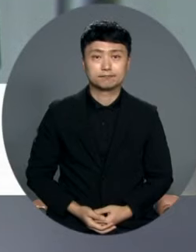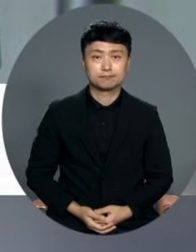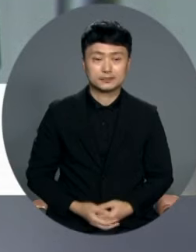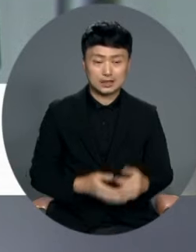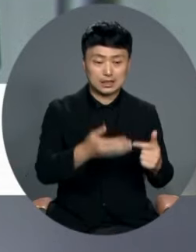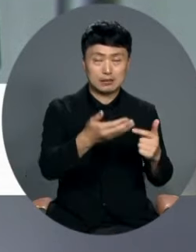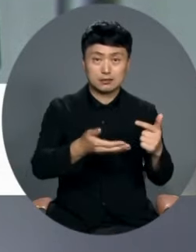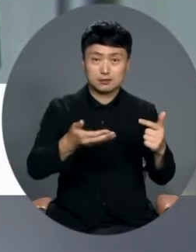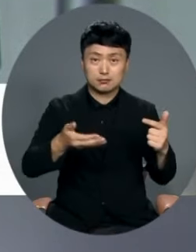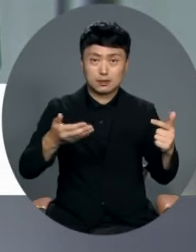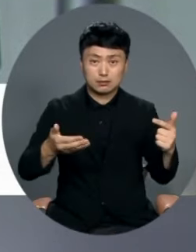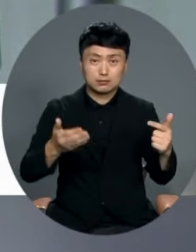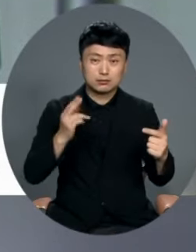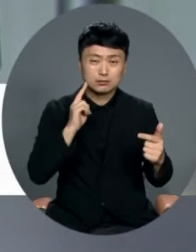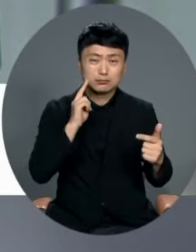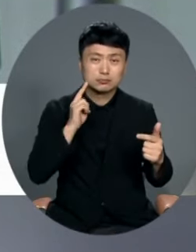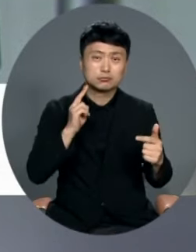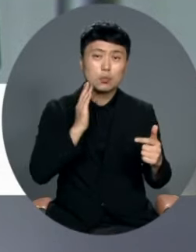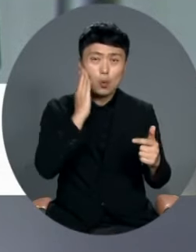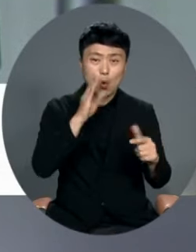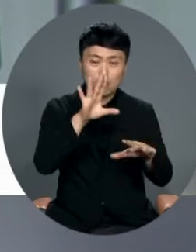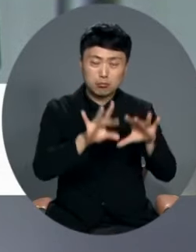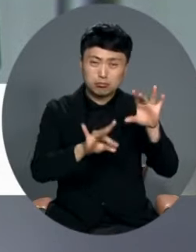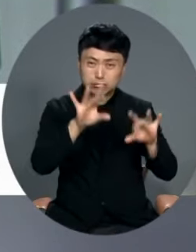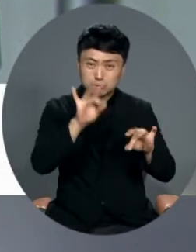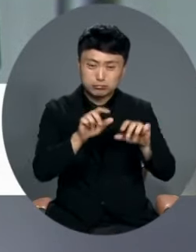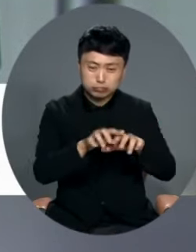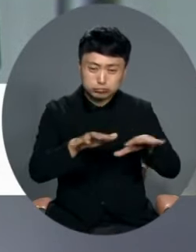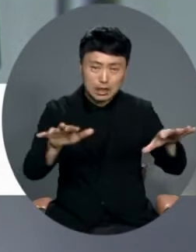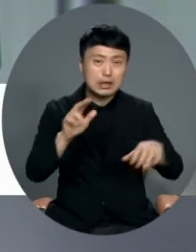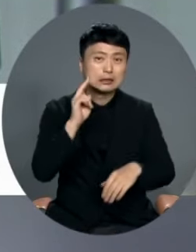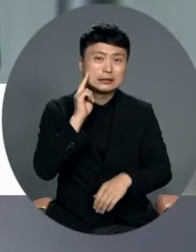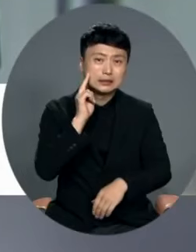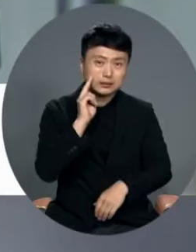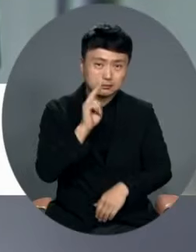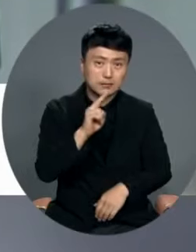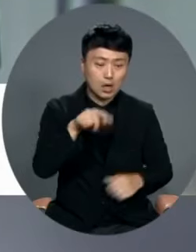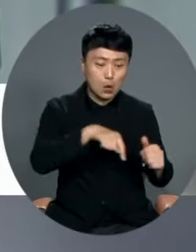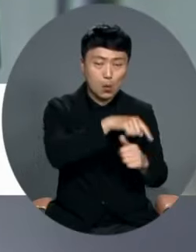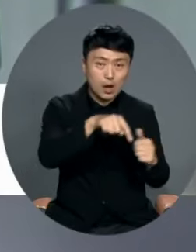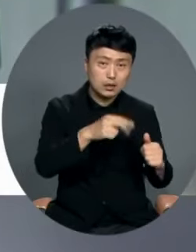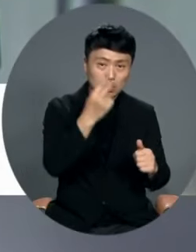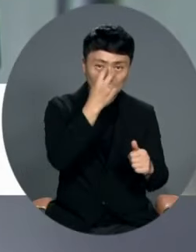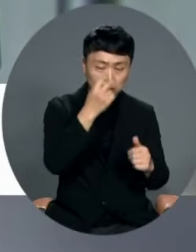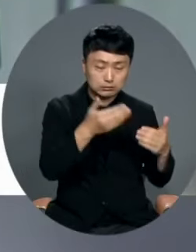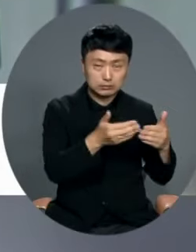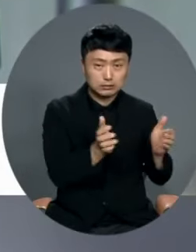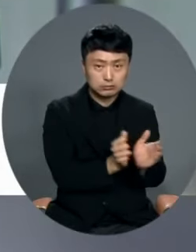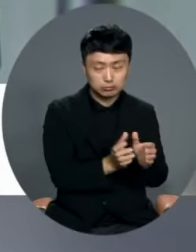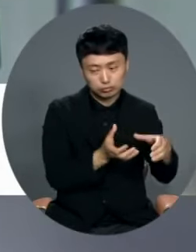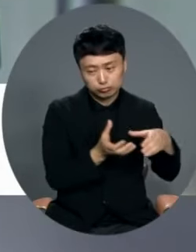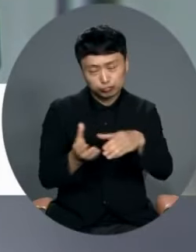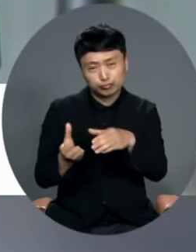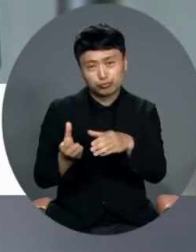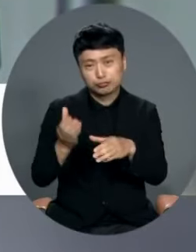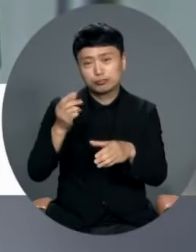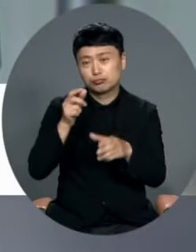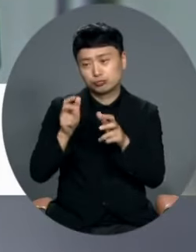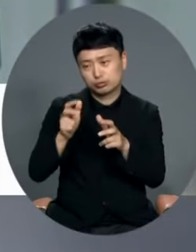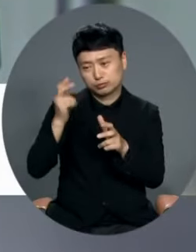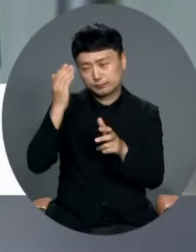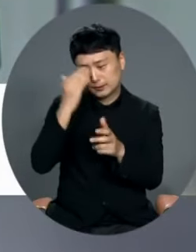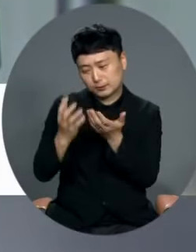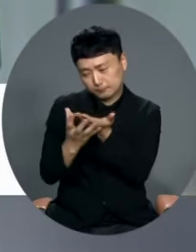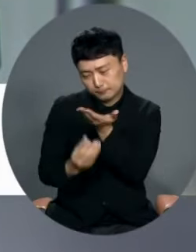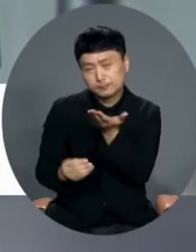극심한 낙동강 녹조 현상이 계속되면서 환경단체들은 수돗물이 녹조 독소로부터 안전을 장담할 수 없다고